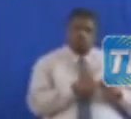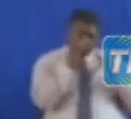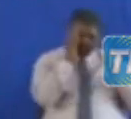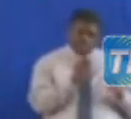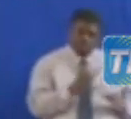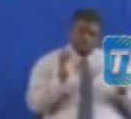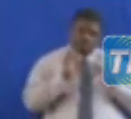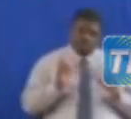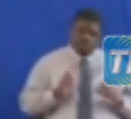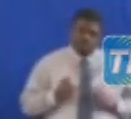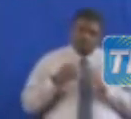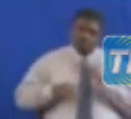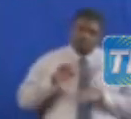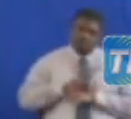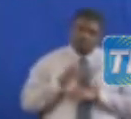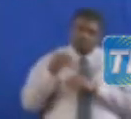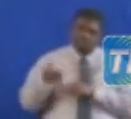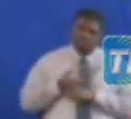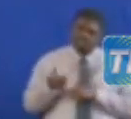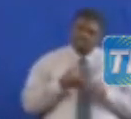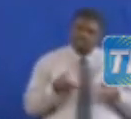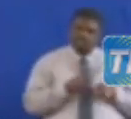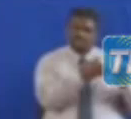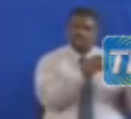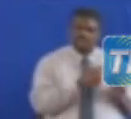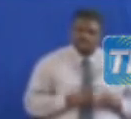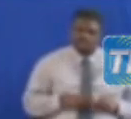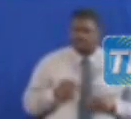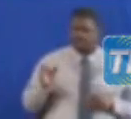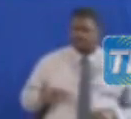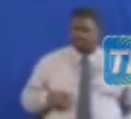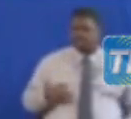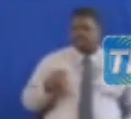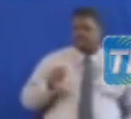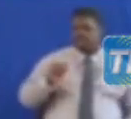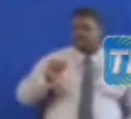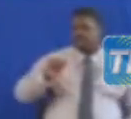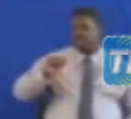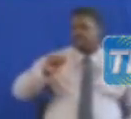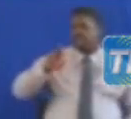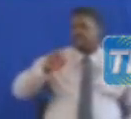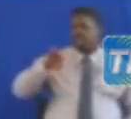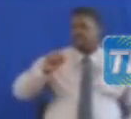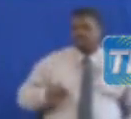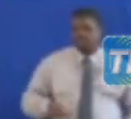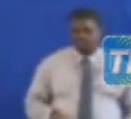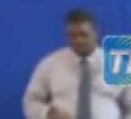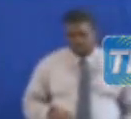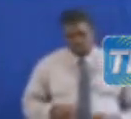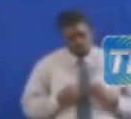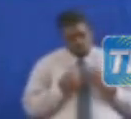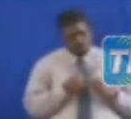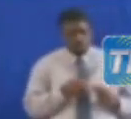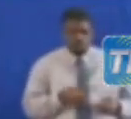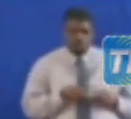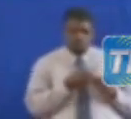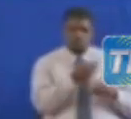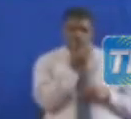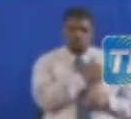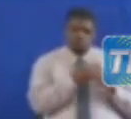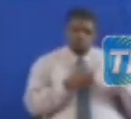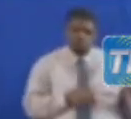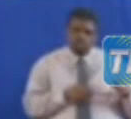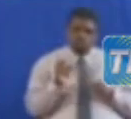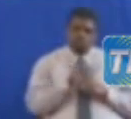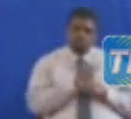waheshimiwa madiwani wenye viti wa vijiji na mitaa, maafisa tarafa, watendaji kata vijiji na mitaa, ili kuimarisha utoaji wa huduma